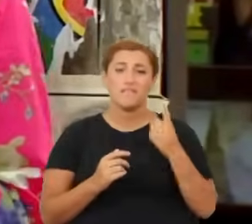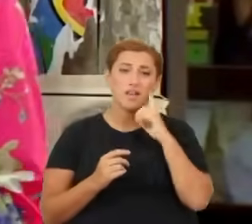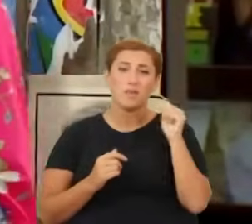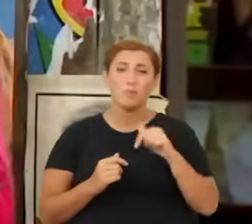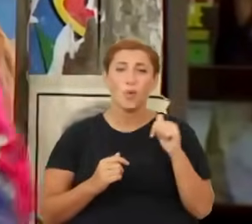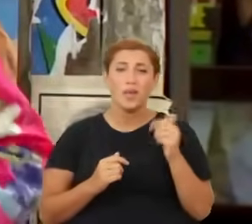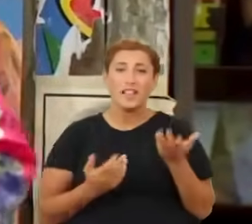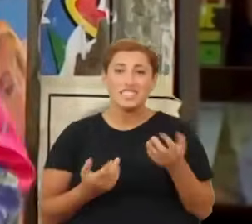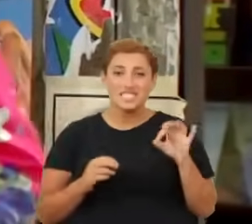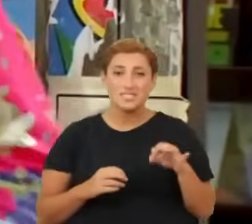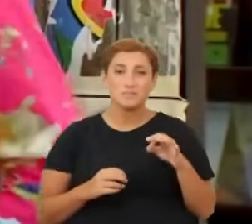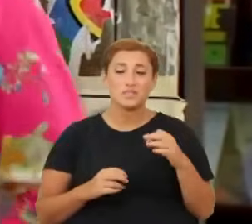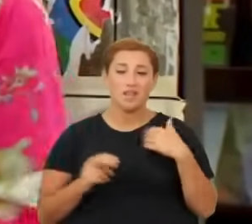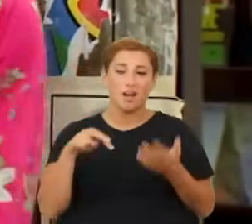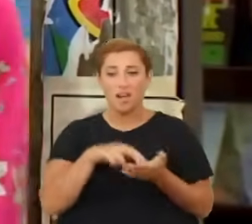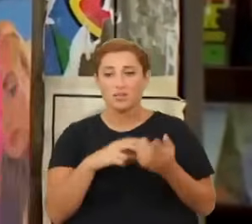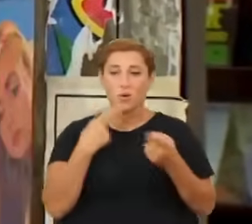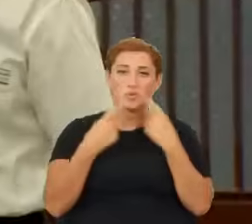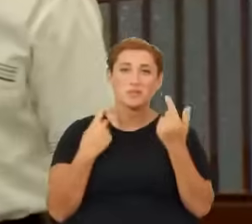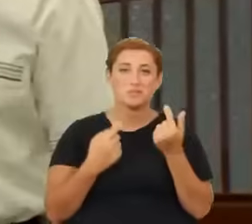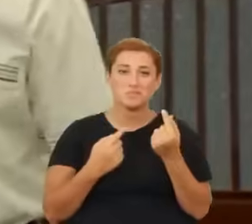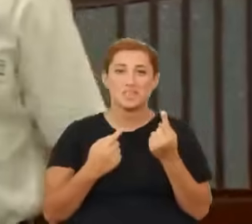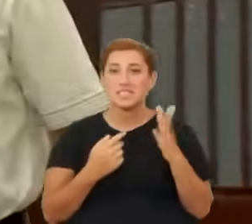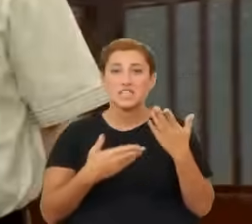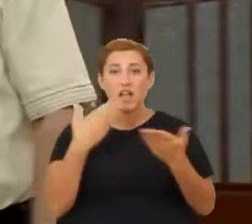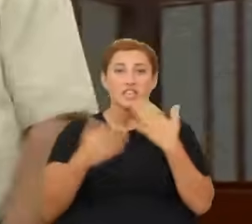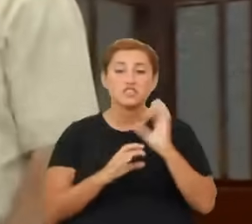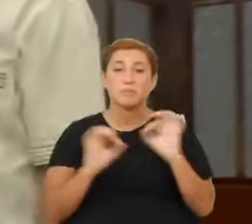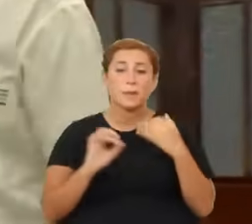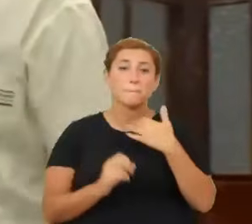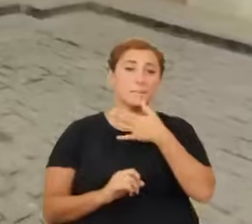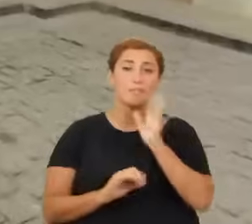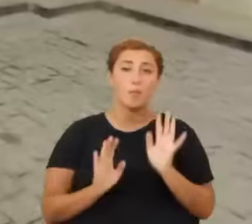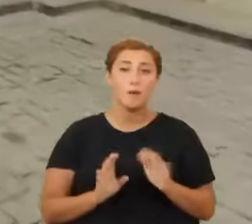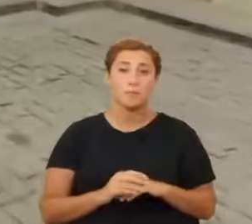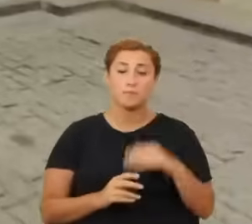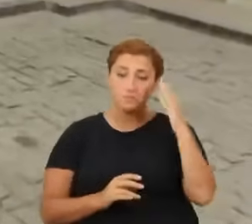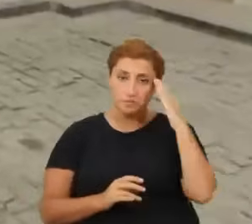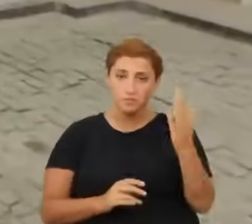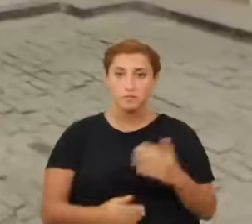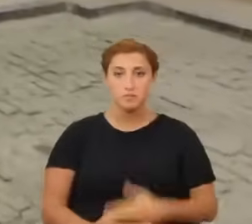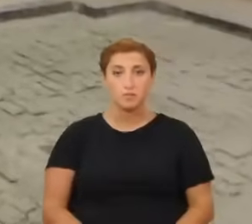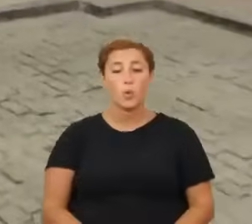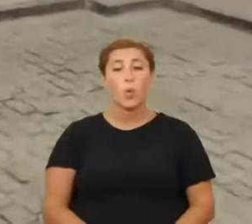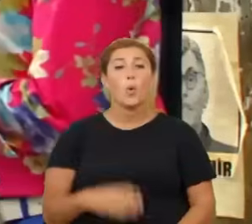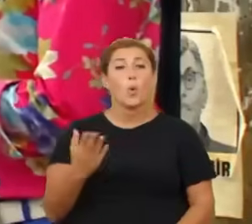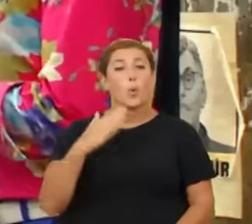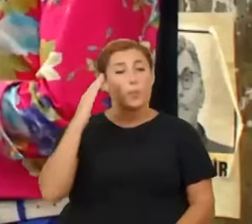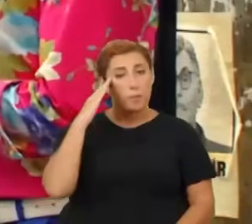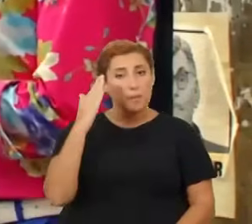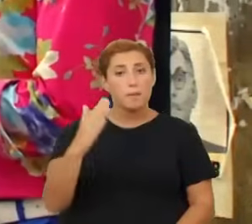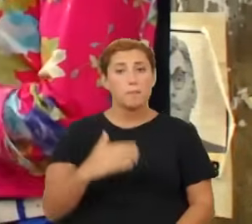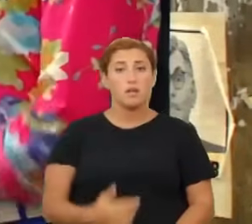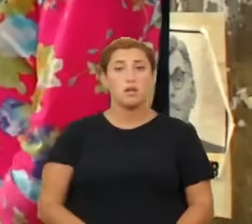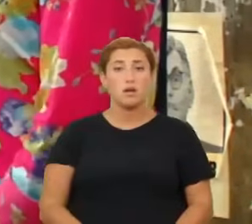Vallahi böyle şimdi, yani ayaküstü de biraz nasıl anlatacağım tam bilemiyorum ama. Selamünaleyküm. Oo, aleyküm